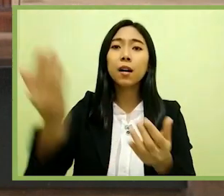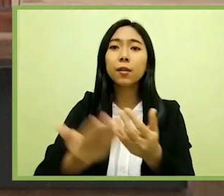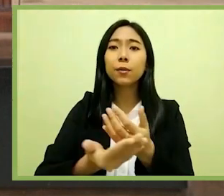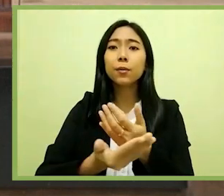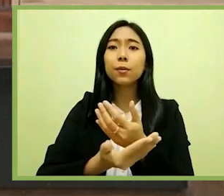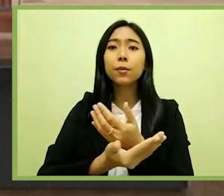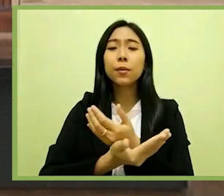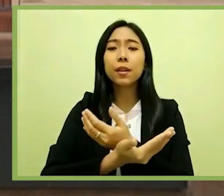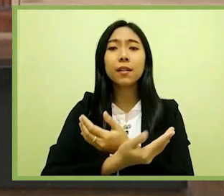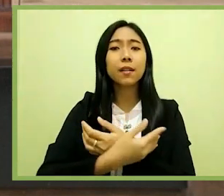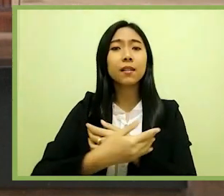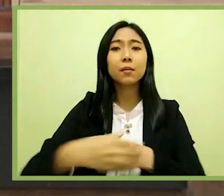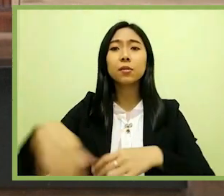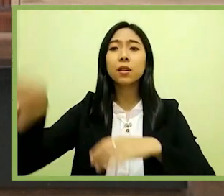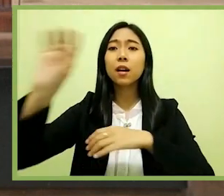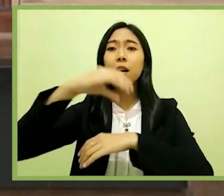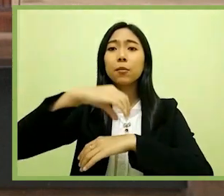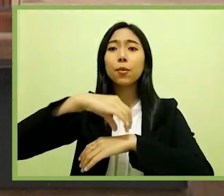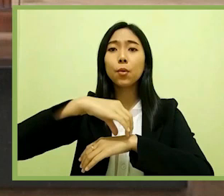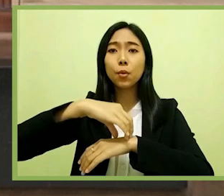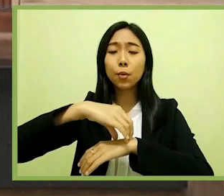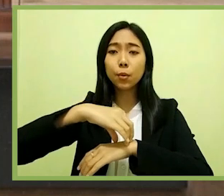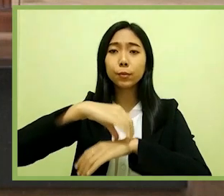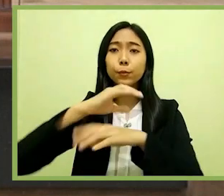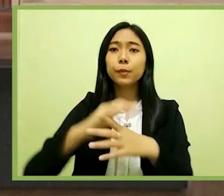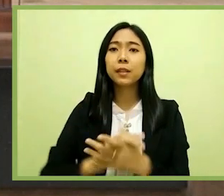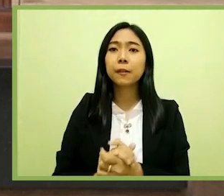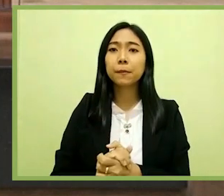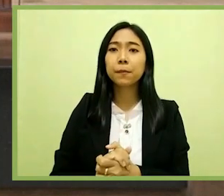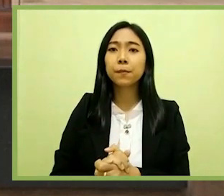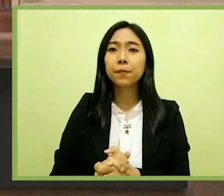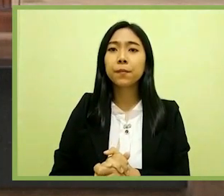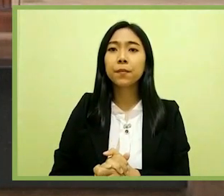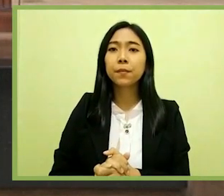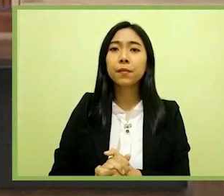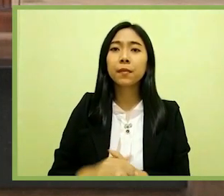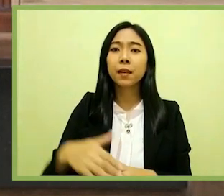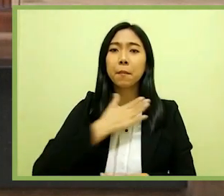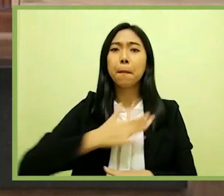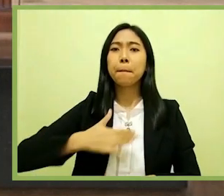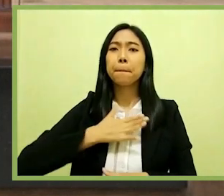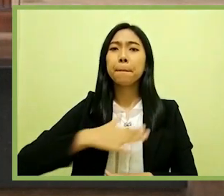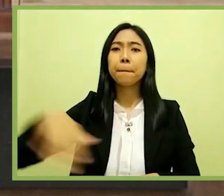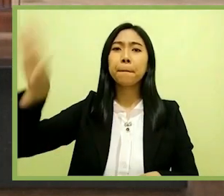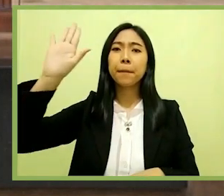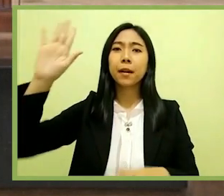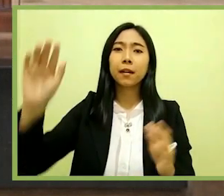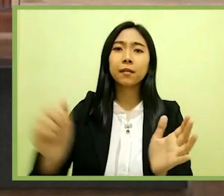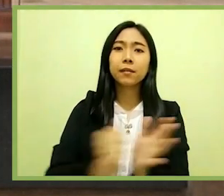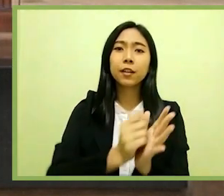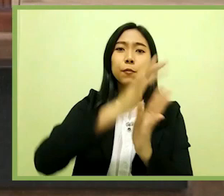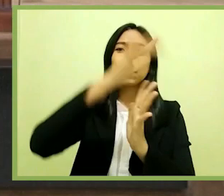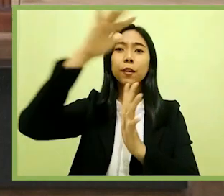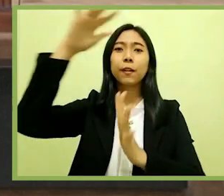baru, ilah muka bumi. Kiranya kemuliaan